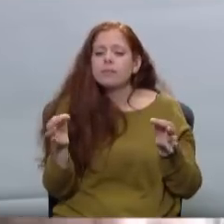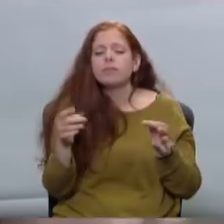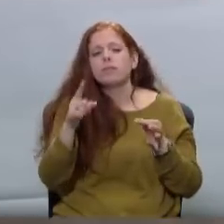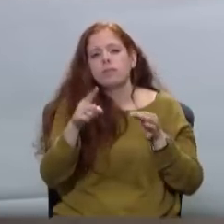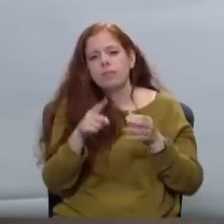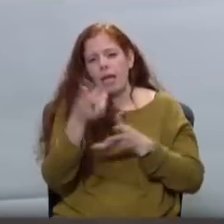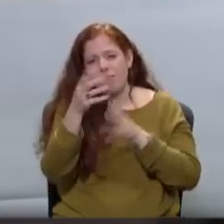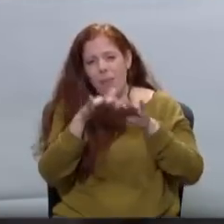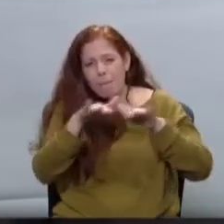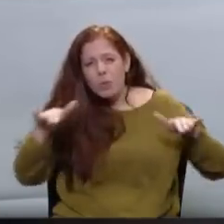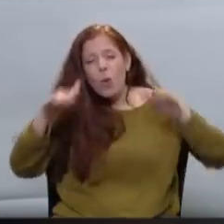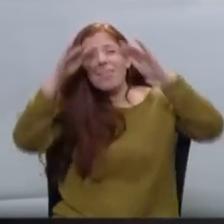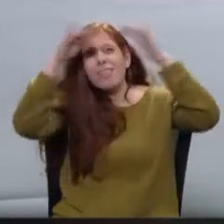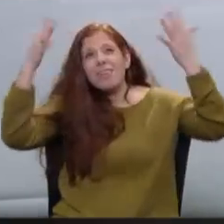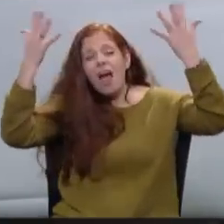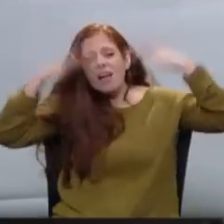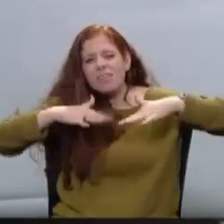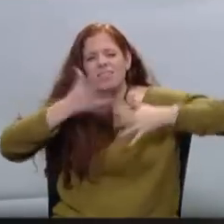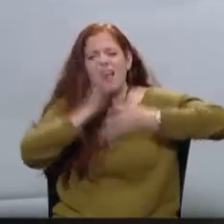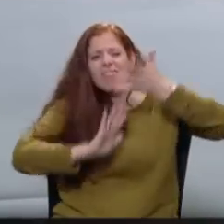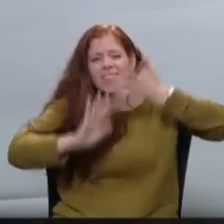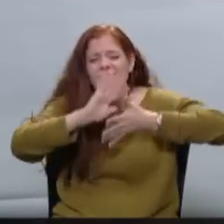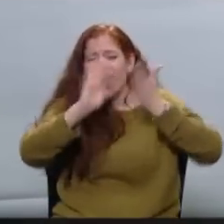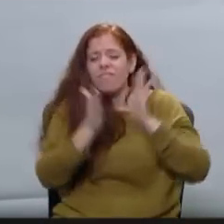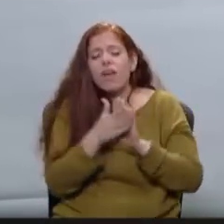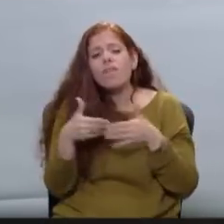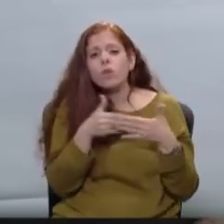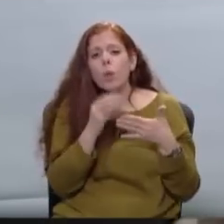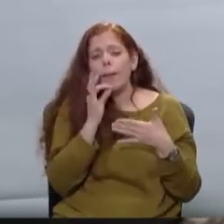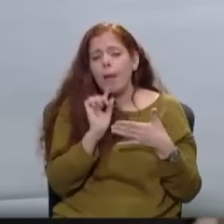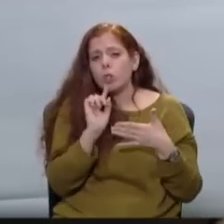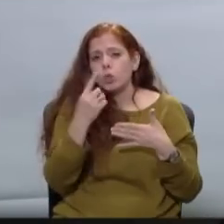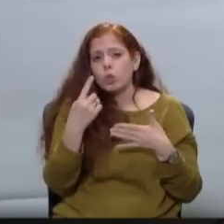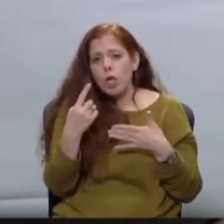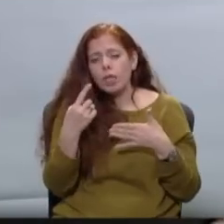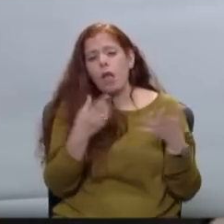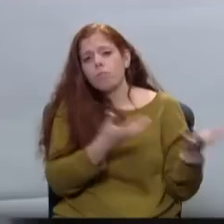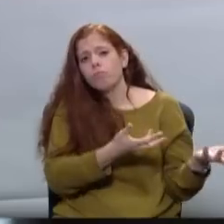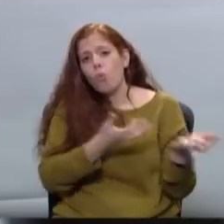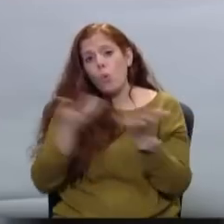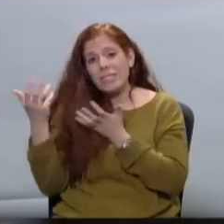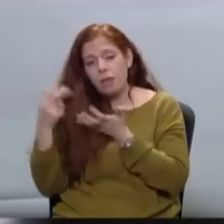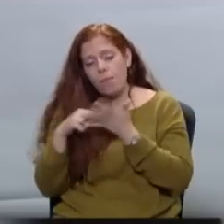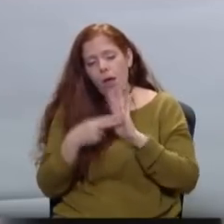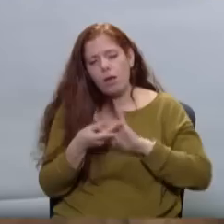ואת הקירות, התקרה קרסה בחלקה, ותינוקת בת שנה הוצאה מהחדר בלא רוח